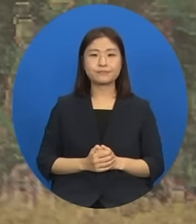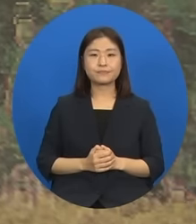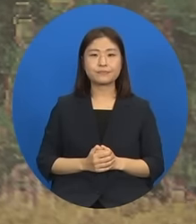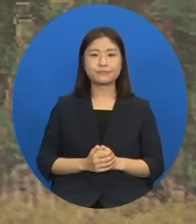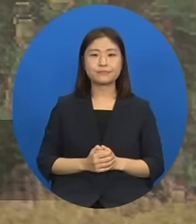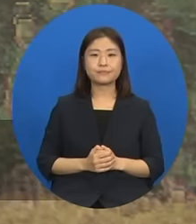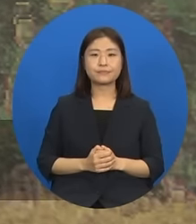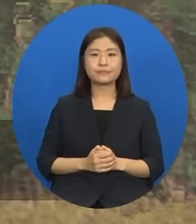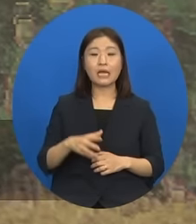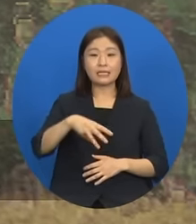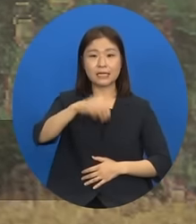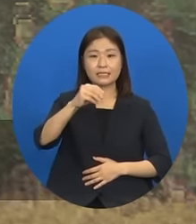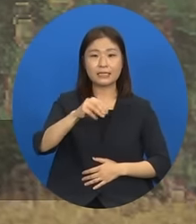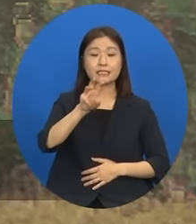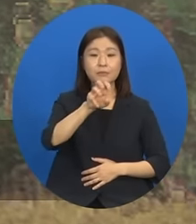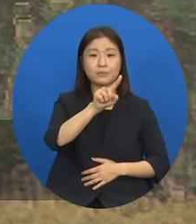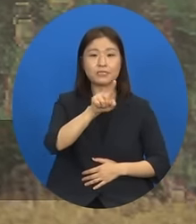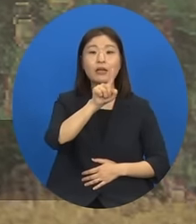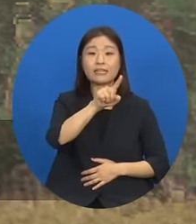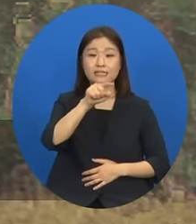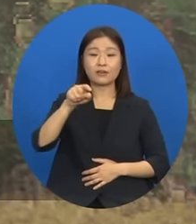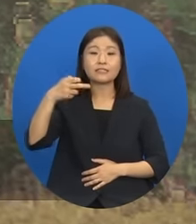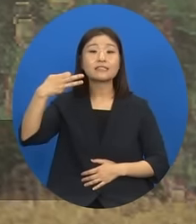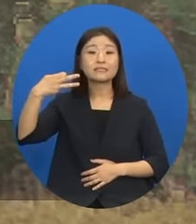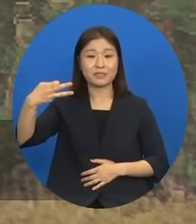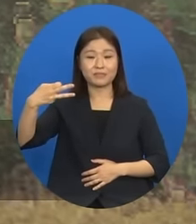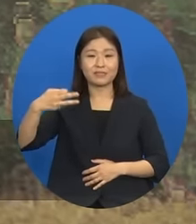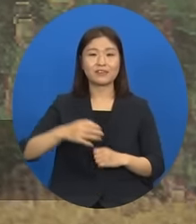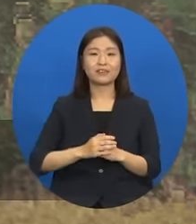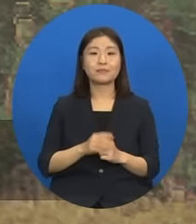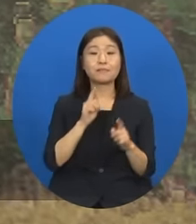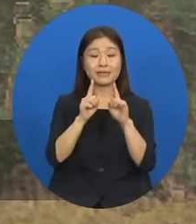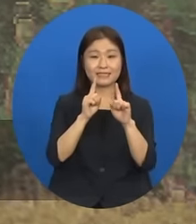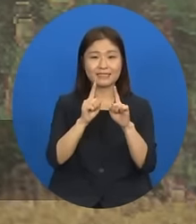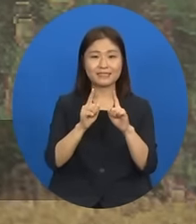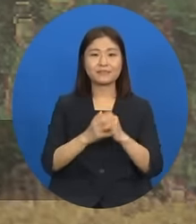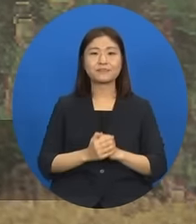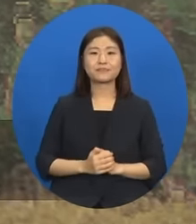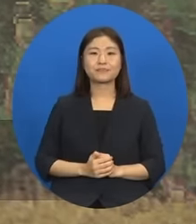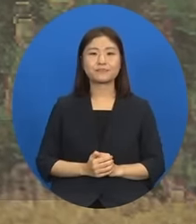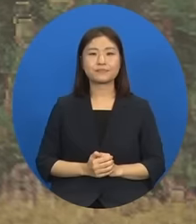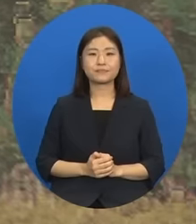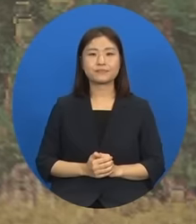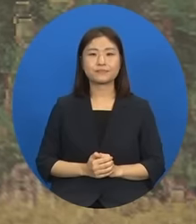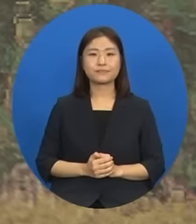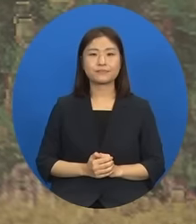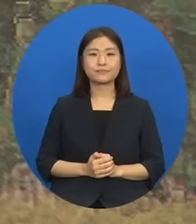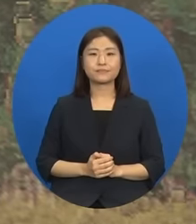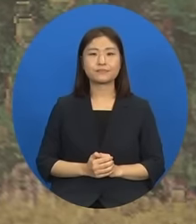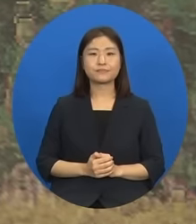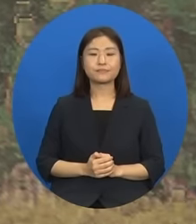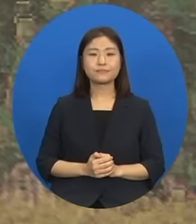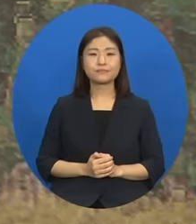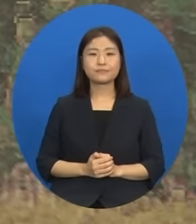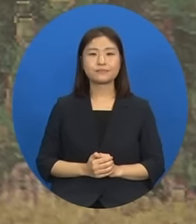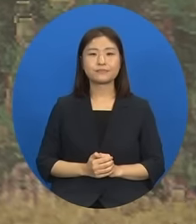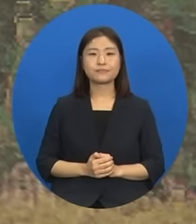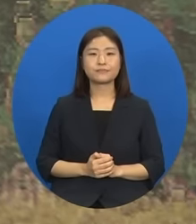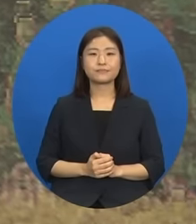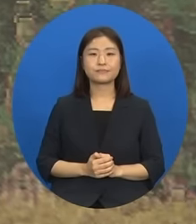창세기 31장 1절에서 13절의 말씀입니다. 창세기 31장